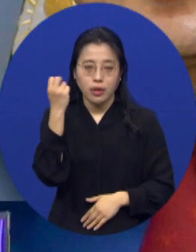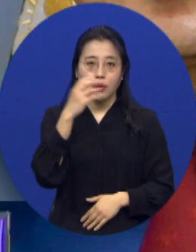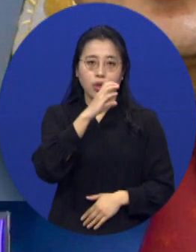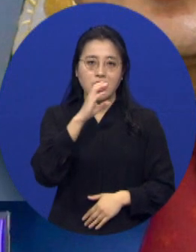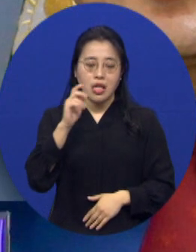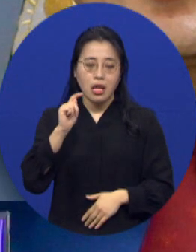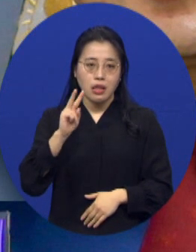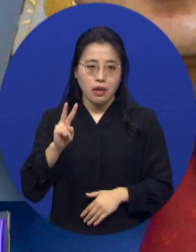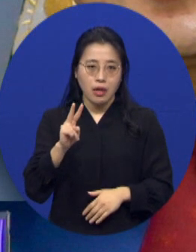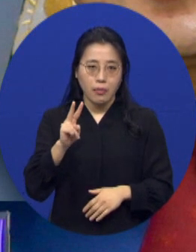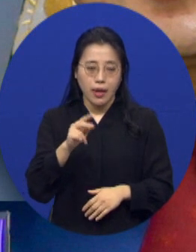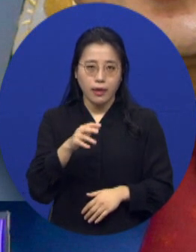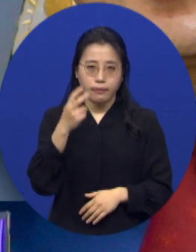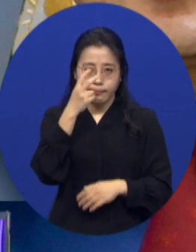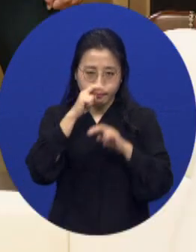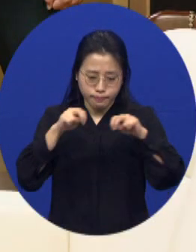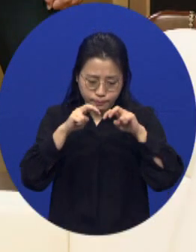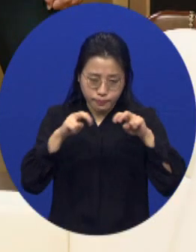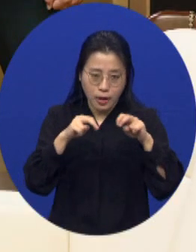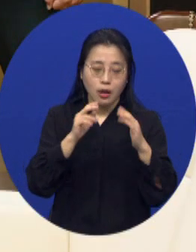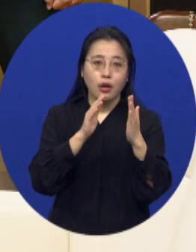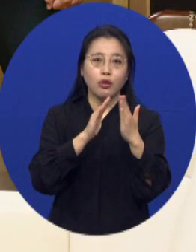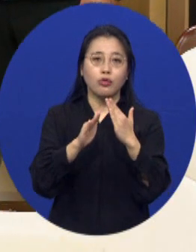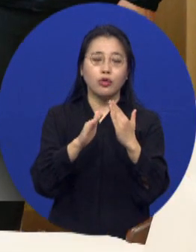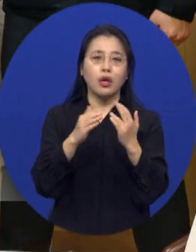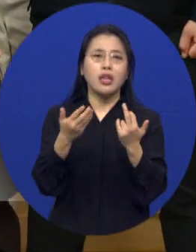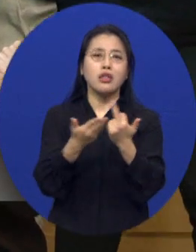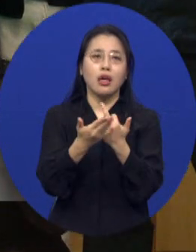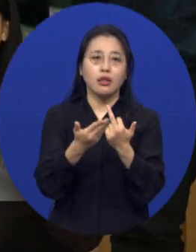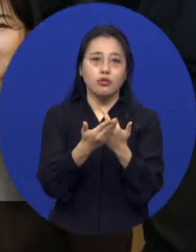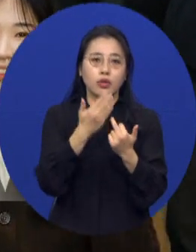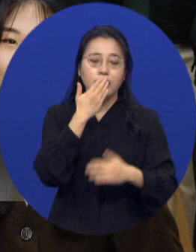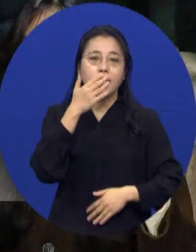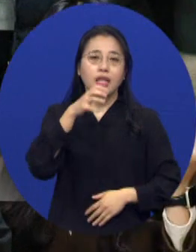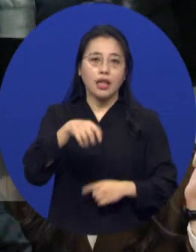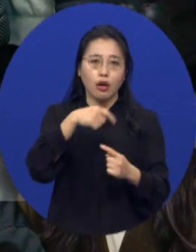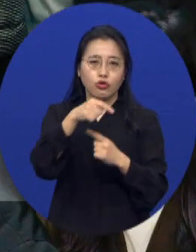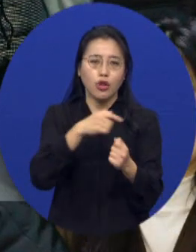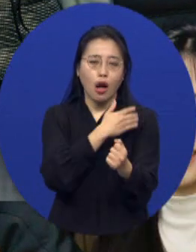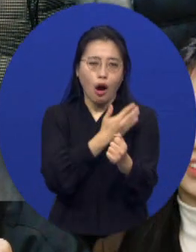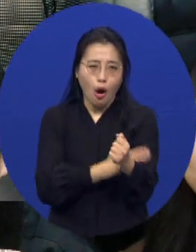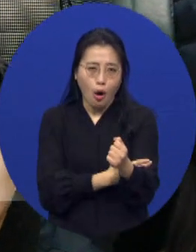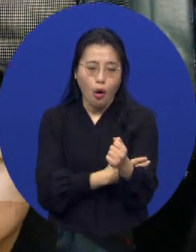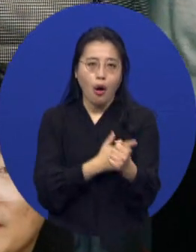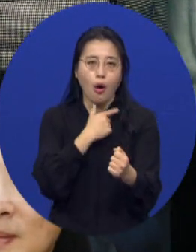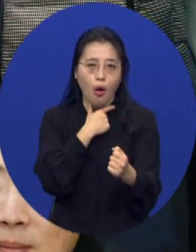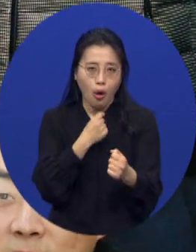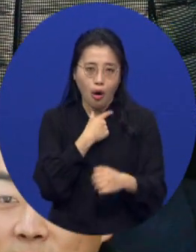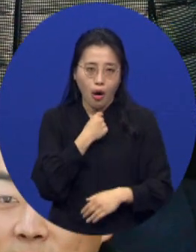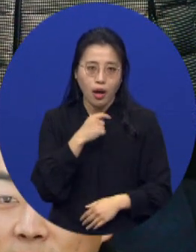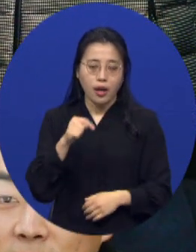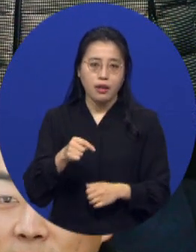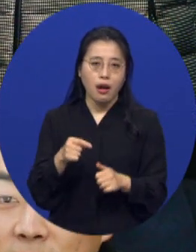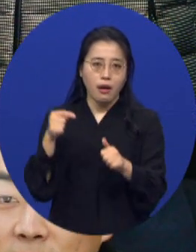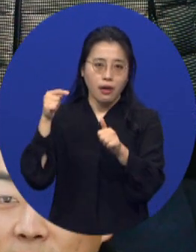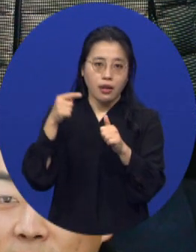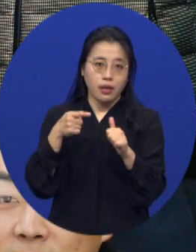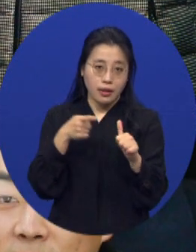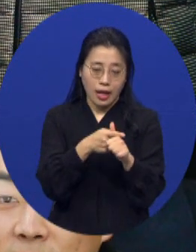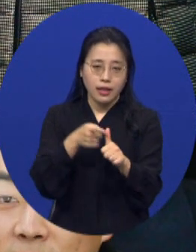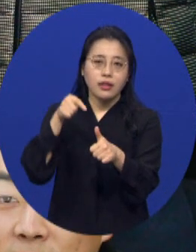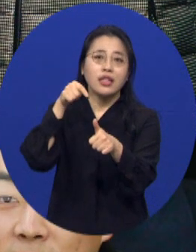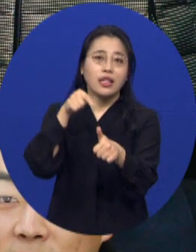CCTV 분석을 통해 식당 운영권과 재산을 가로채기 위한 첨부 살인인 점을 밝혀내고 사건 발생